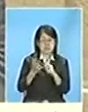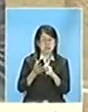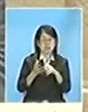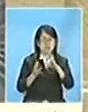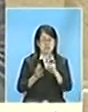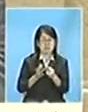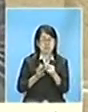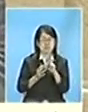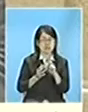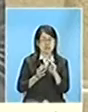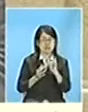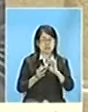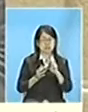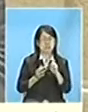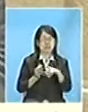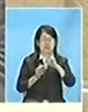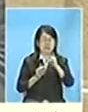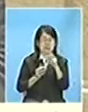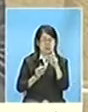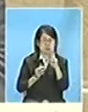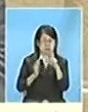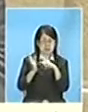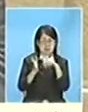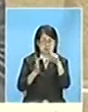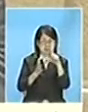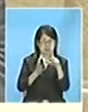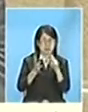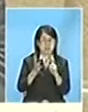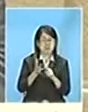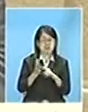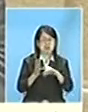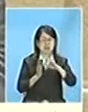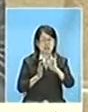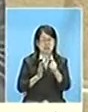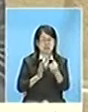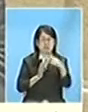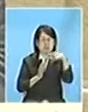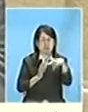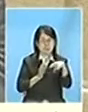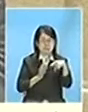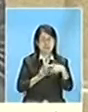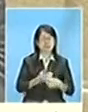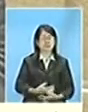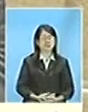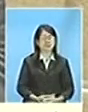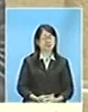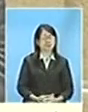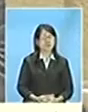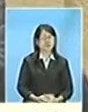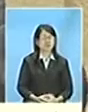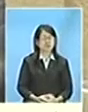ริญนายจรัญจริงยิ่งเรืองรุ่งนายจักรธรรมธรรมศักดิ์